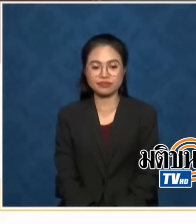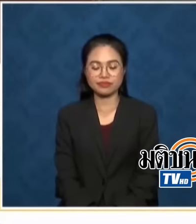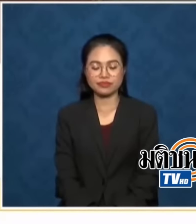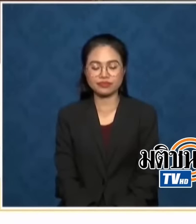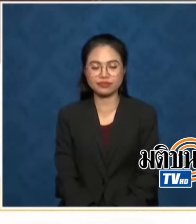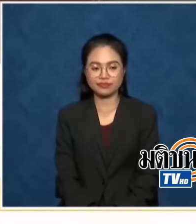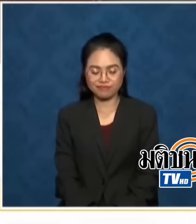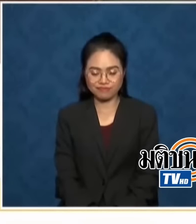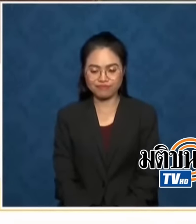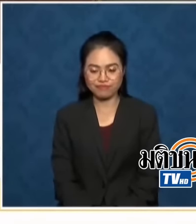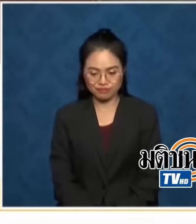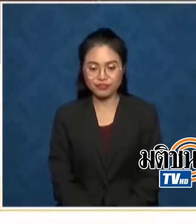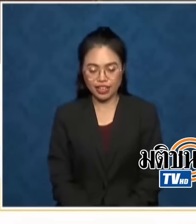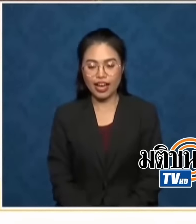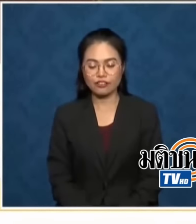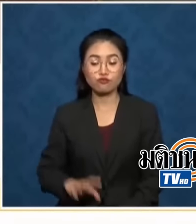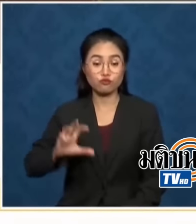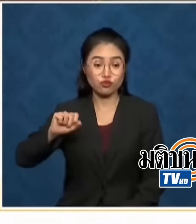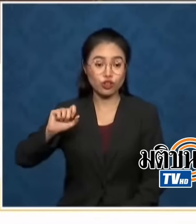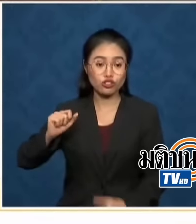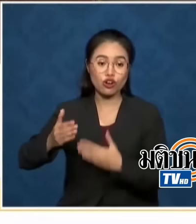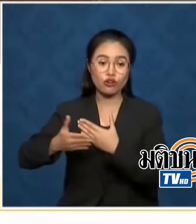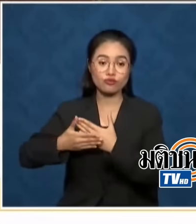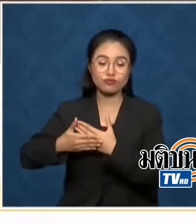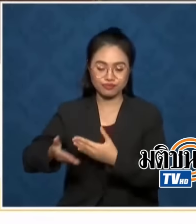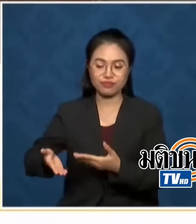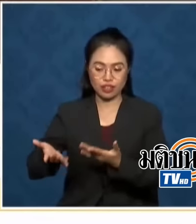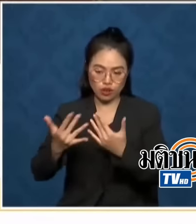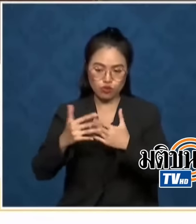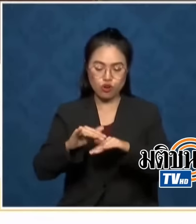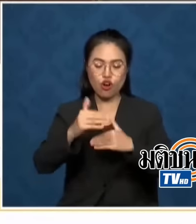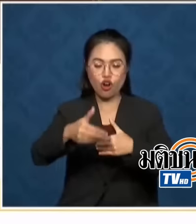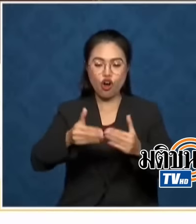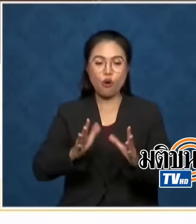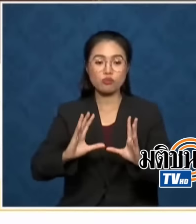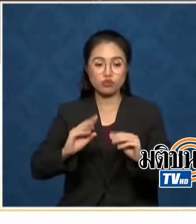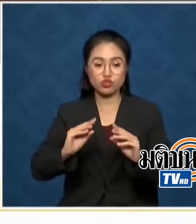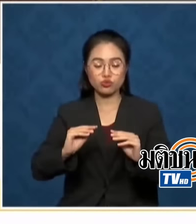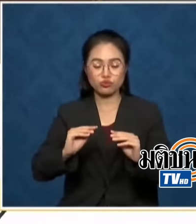ท่านสมาชิกกลับเข้าห้องหน่อยนะครับกดปุ่มแสดงตนเลยครับ